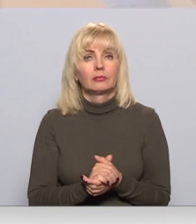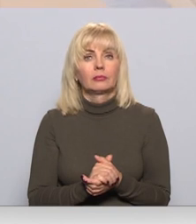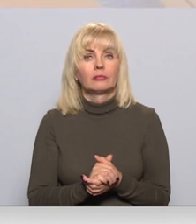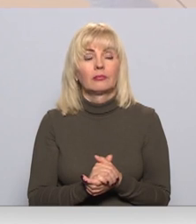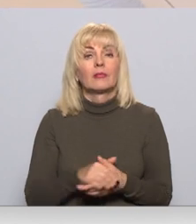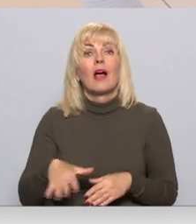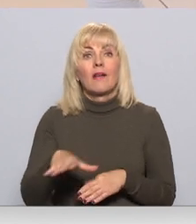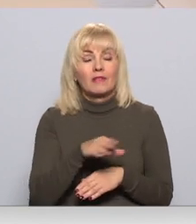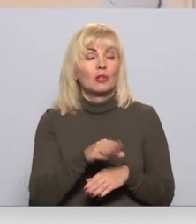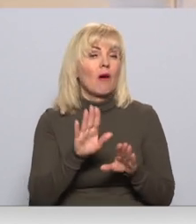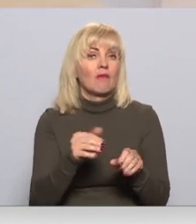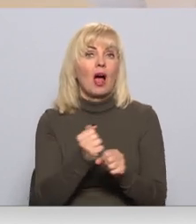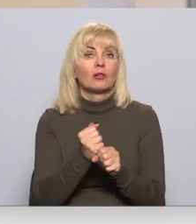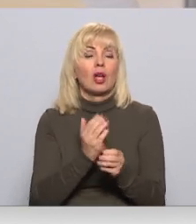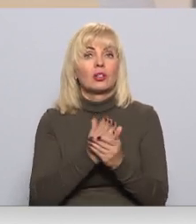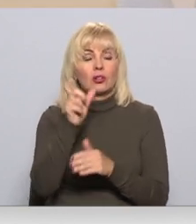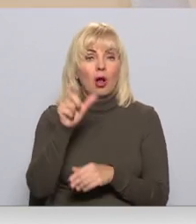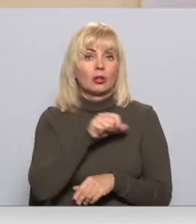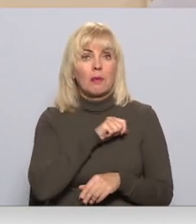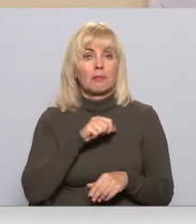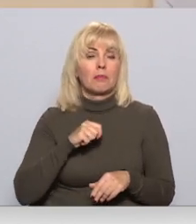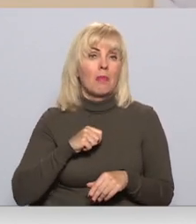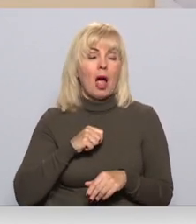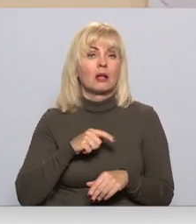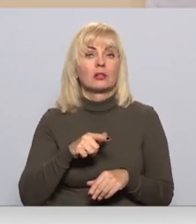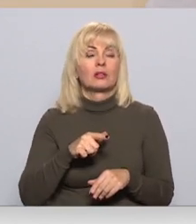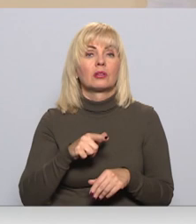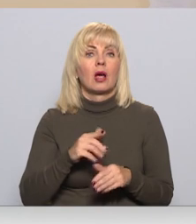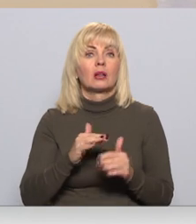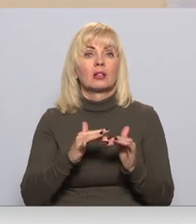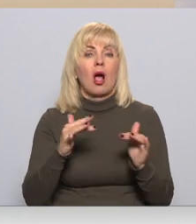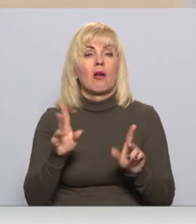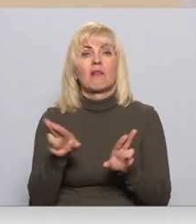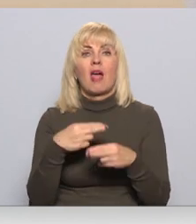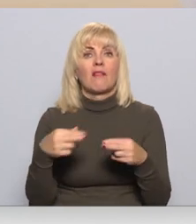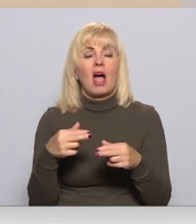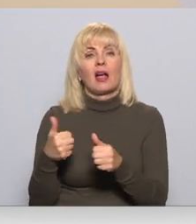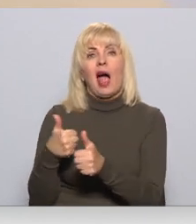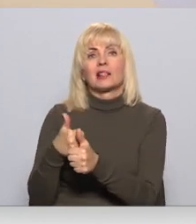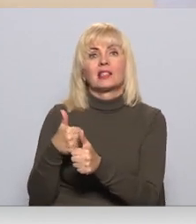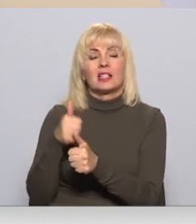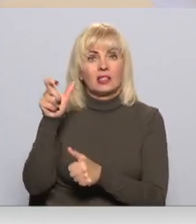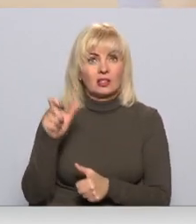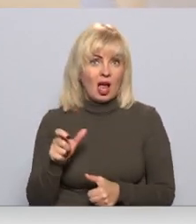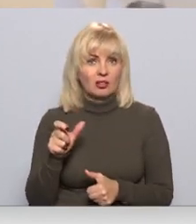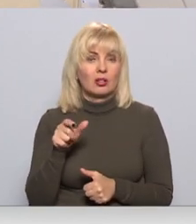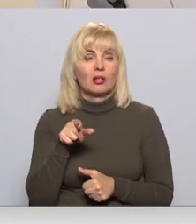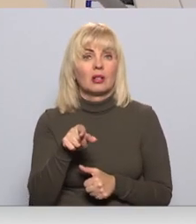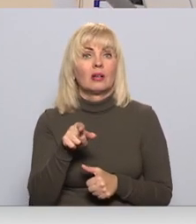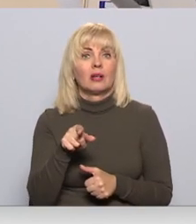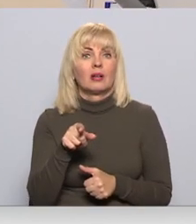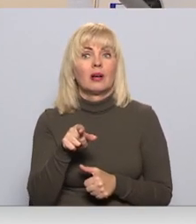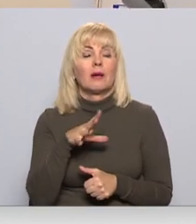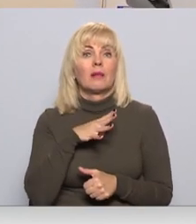Un to visu arī var darīt ķirurgs no operācijas galda, vairs nav nepieciešams asistents. Ja? Nu, viens mums tādiem jokiem